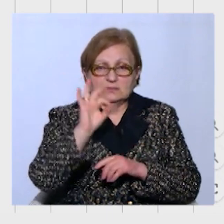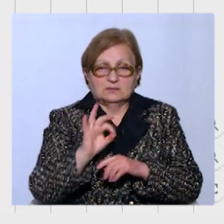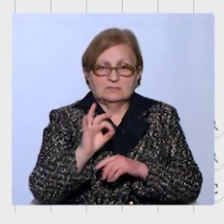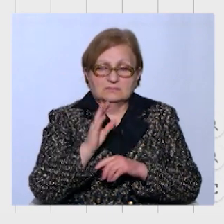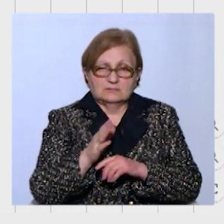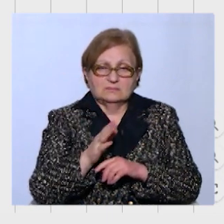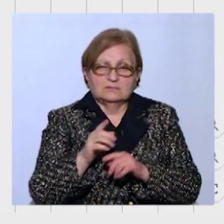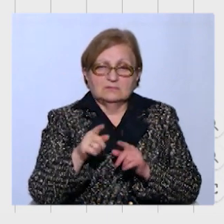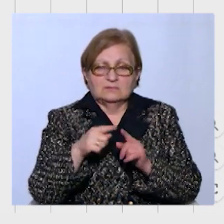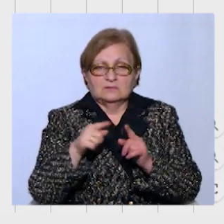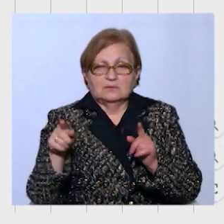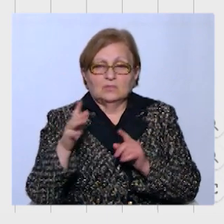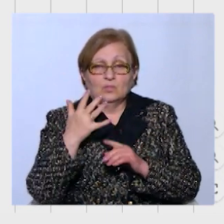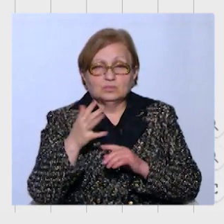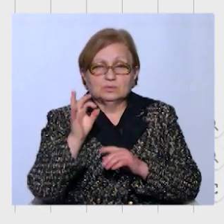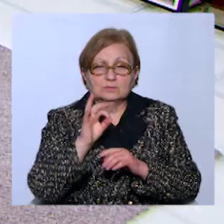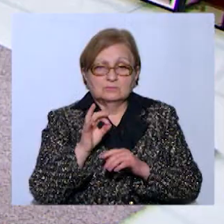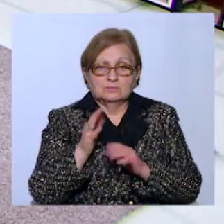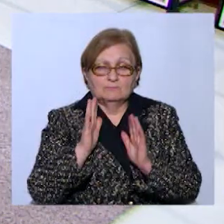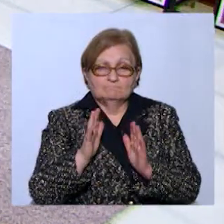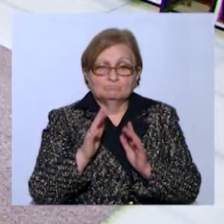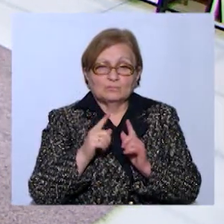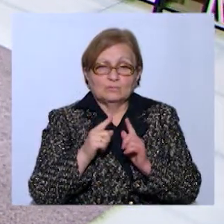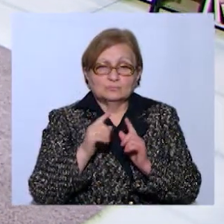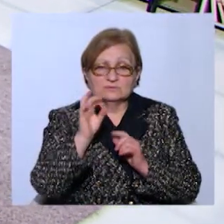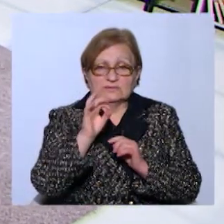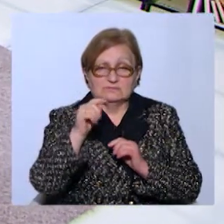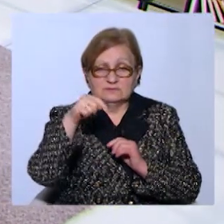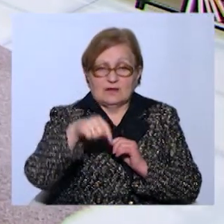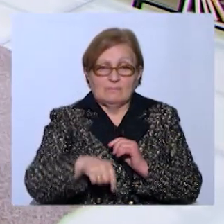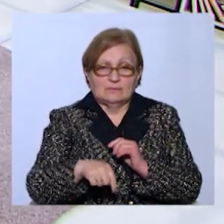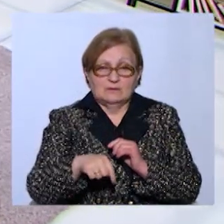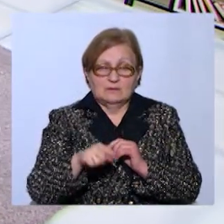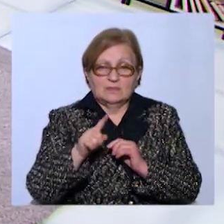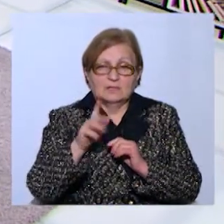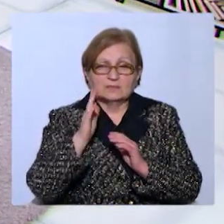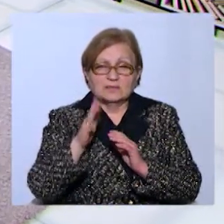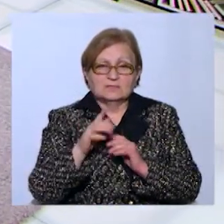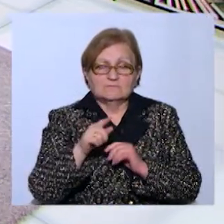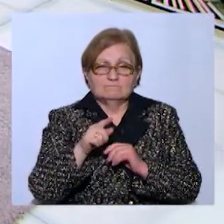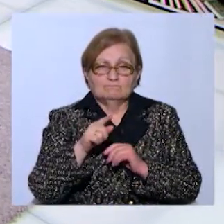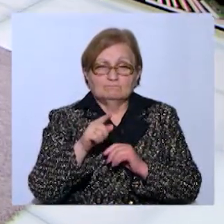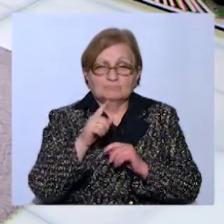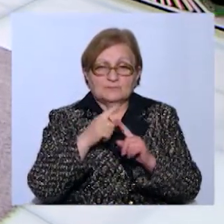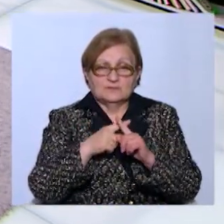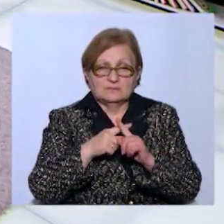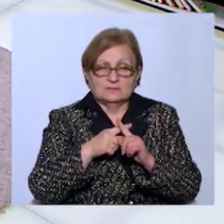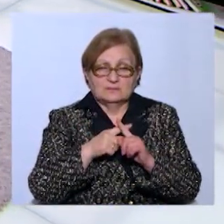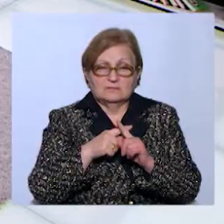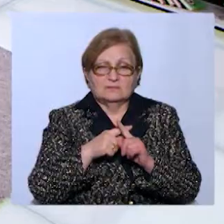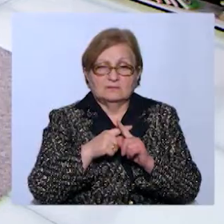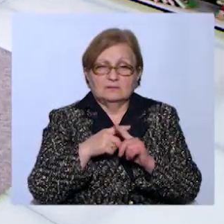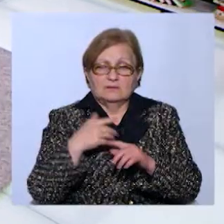კოორდინატი არის 5, 0. თუ სათავიდან მხოლოდ დაბლა ჩავედი, მაშინ რა იქნება წერტილის კოორდინატი? ესე იგი x-ი არ შეიცვალა,